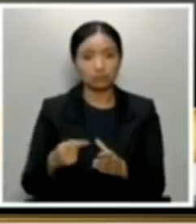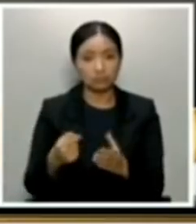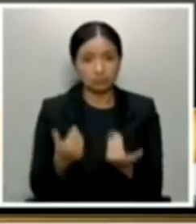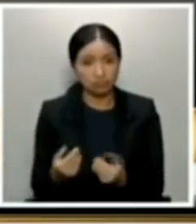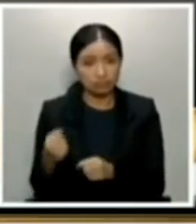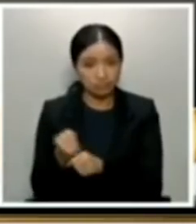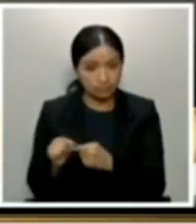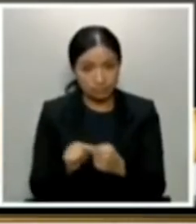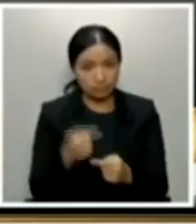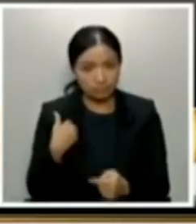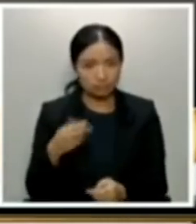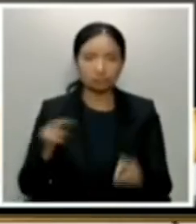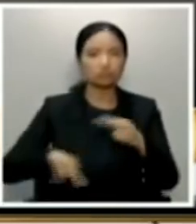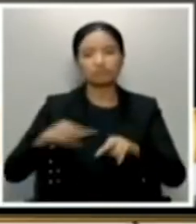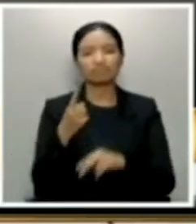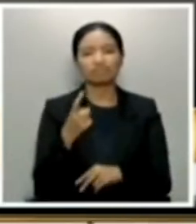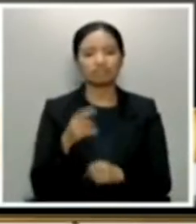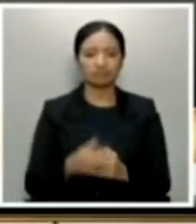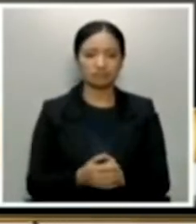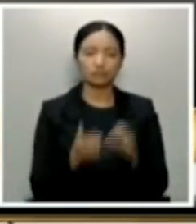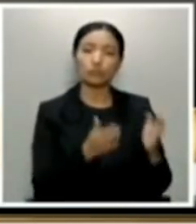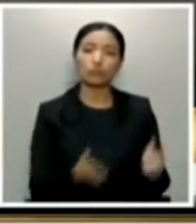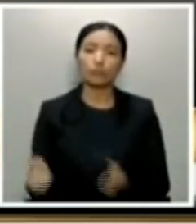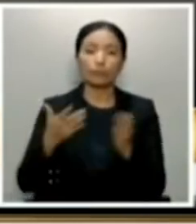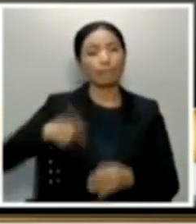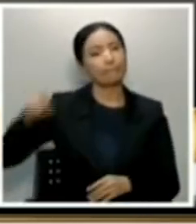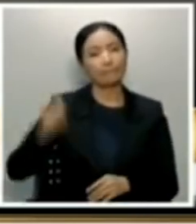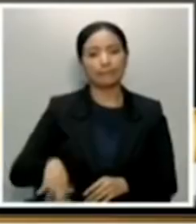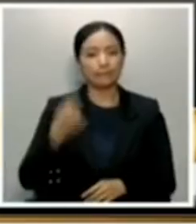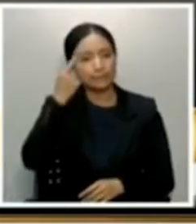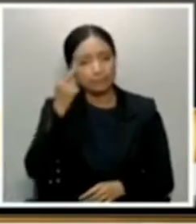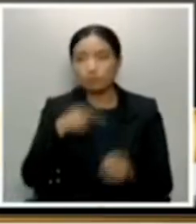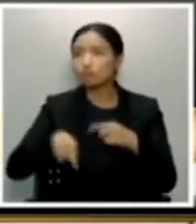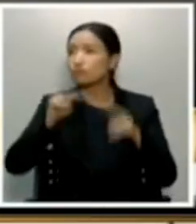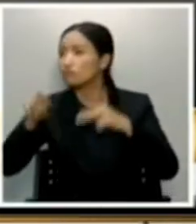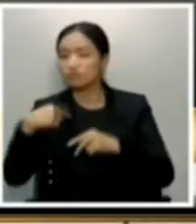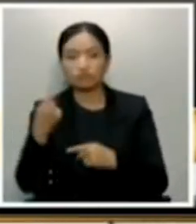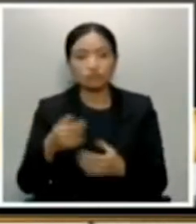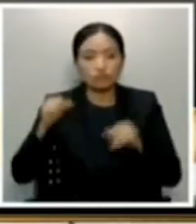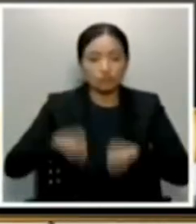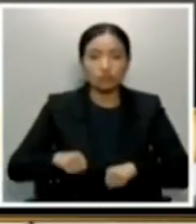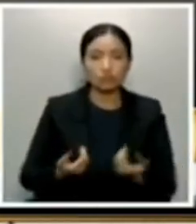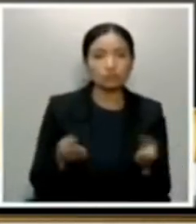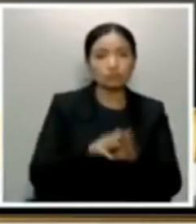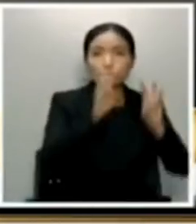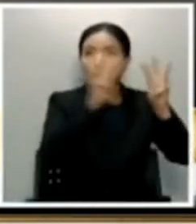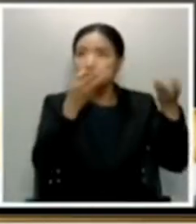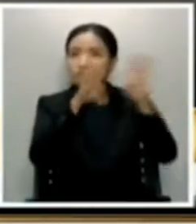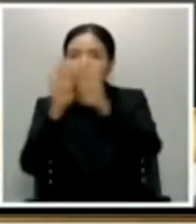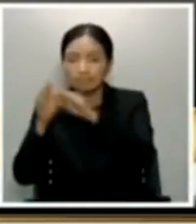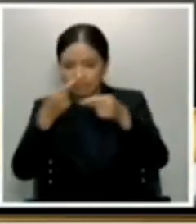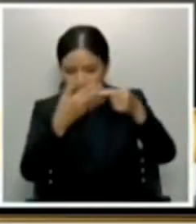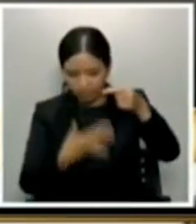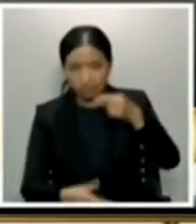อยู่หรือไม่เราตรวจสอบไม่ได้นะคะเพราะว่าไม่ได้ผ่านกระบวนการทางศาลไม่รู้จะไปตรวจสอบที่ไหนว่าตกลงท่านปิดไปแล้วกี่เว็บไซต์เว็บไซต์ที่ท่